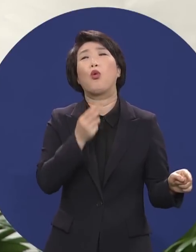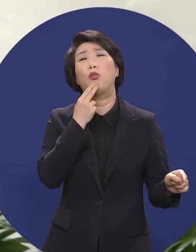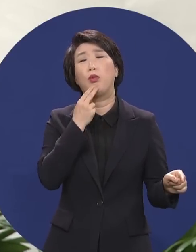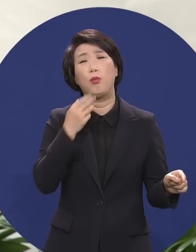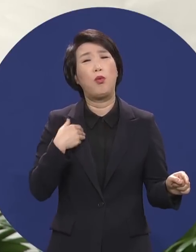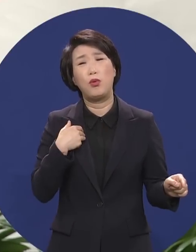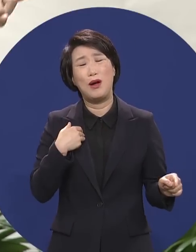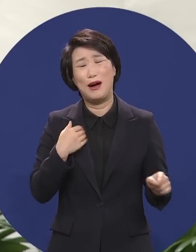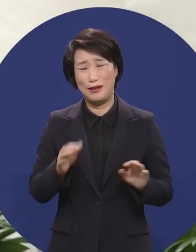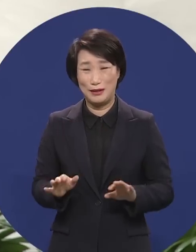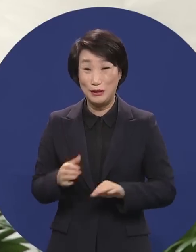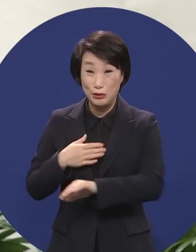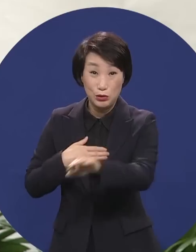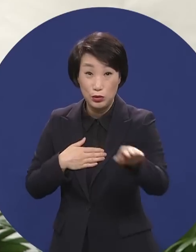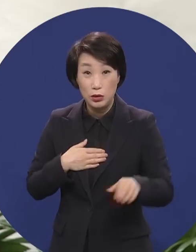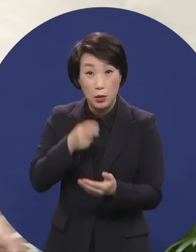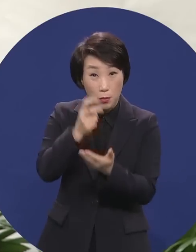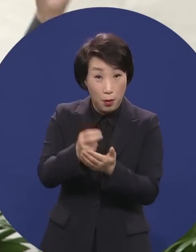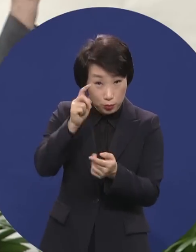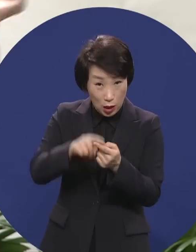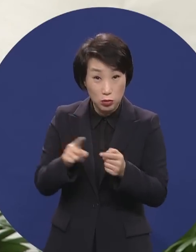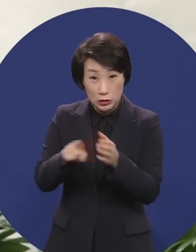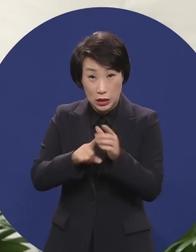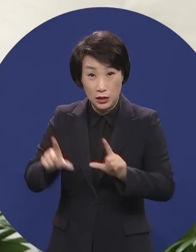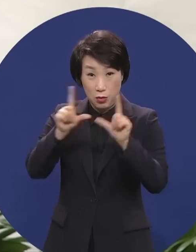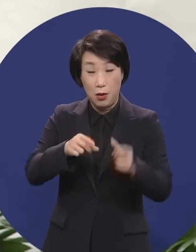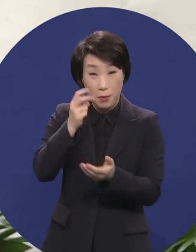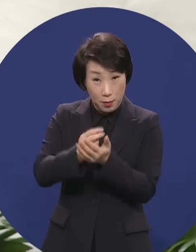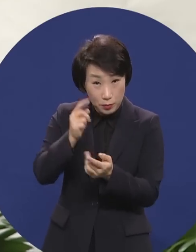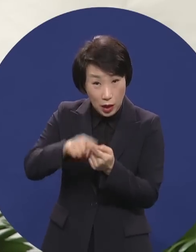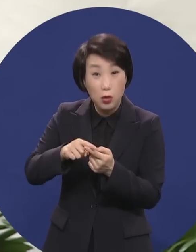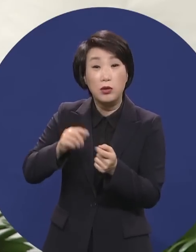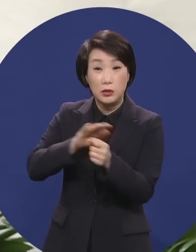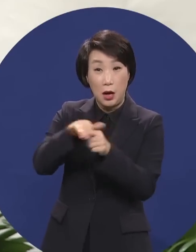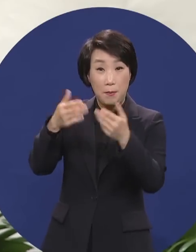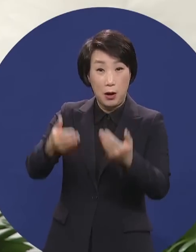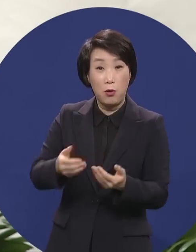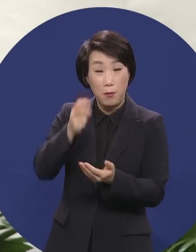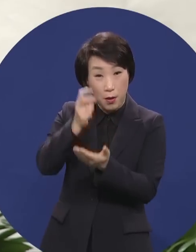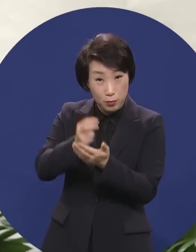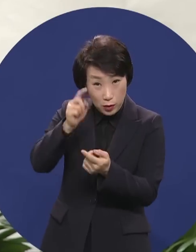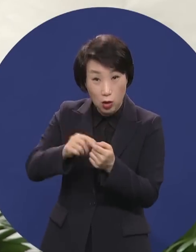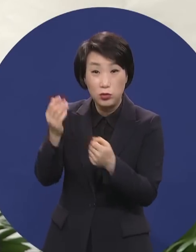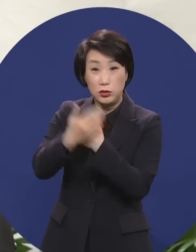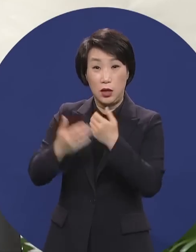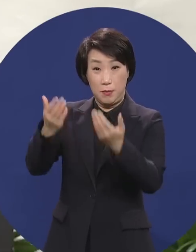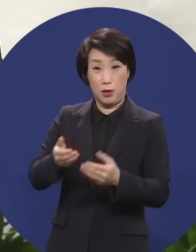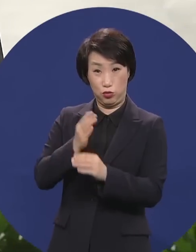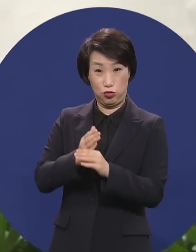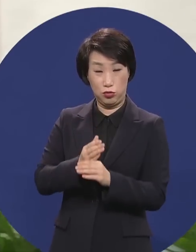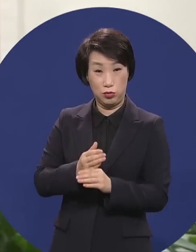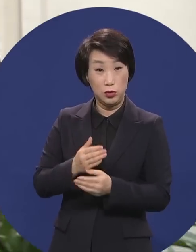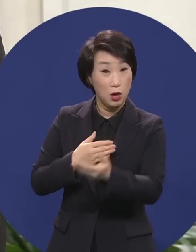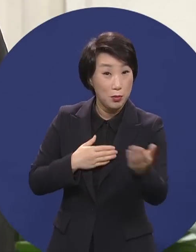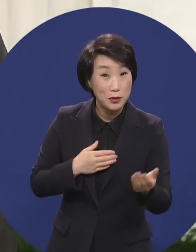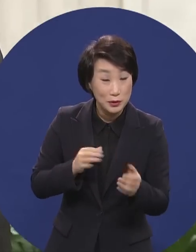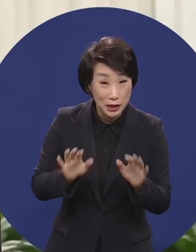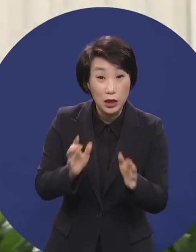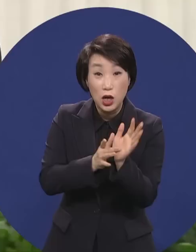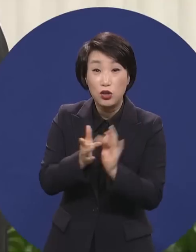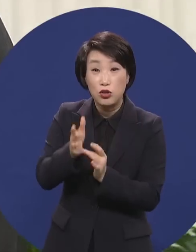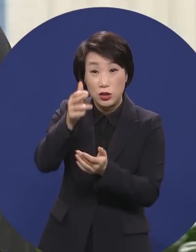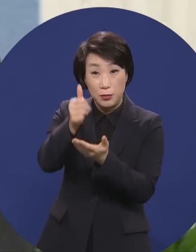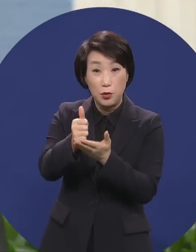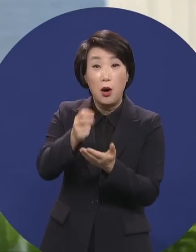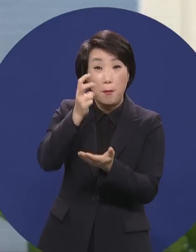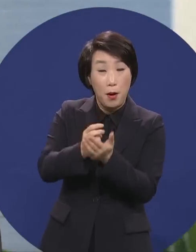사람. 우리는 법대로 신앙생활하고 법대로 사랑받고 법대로 은혜를 받는다 이 말이에요. 예수님도 법대로 우리